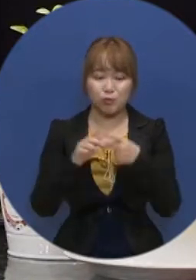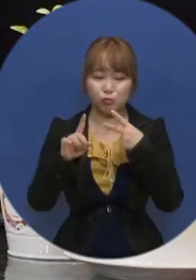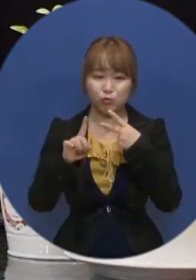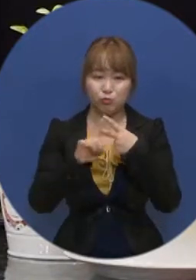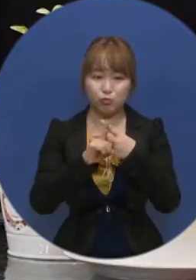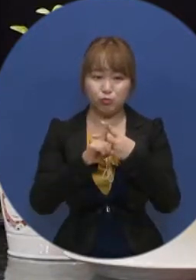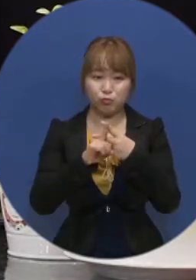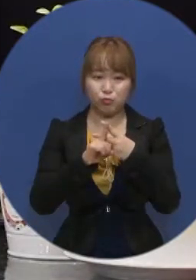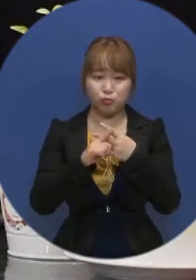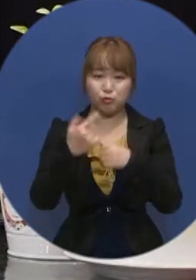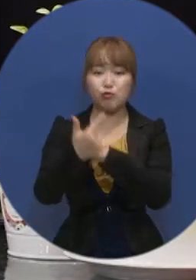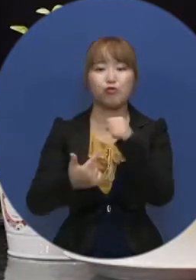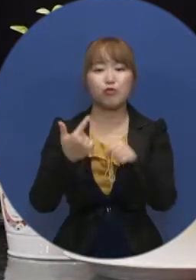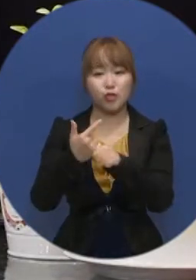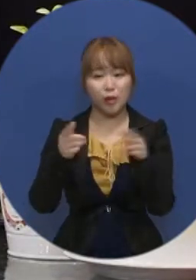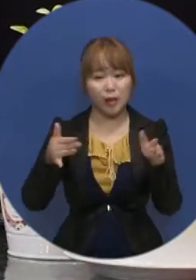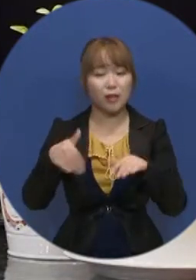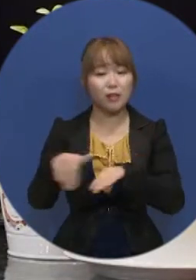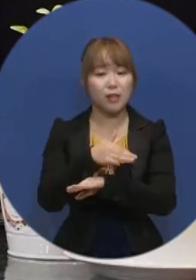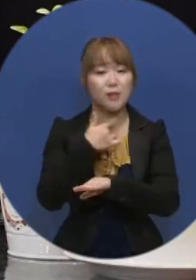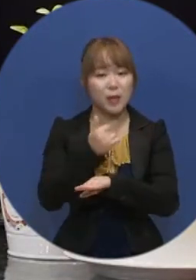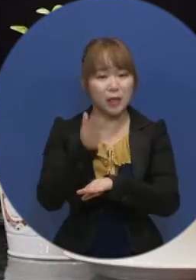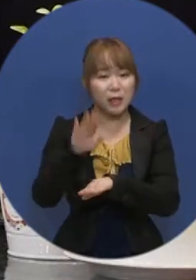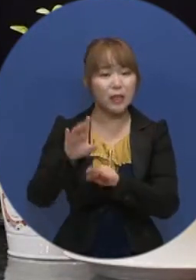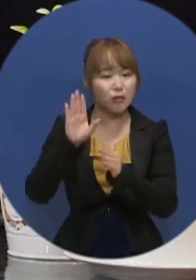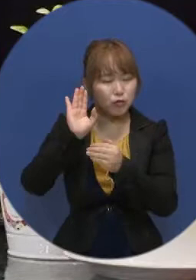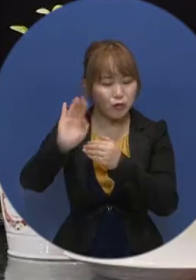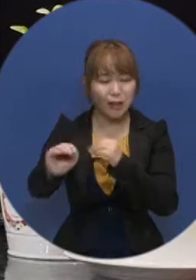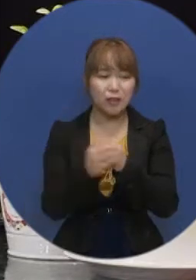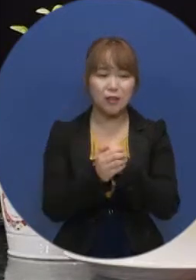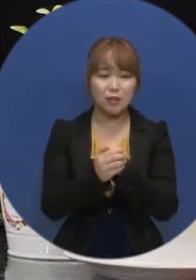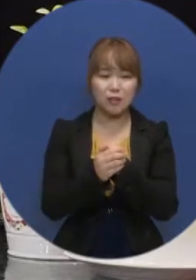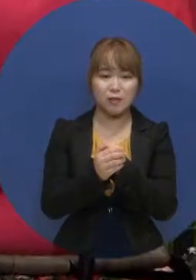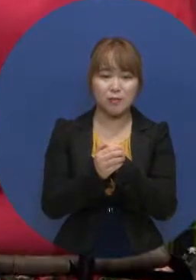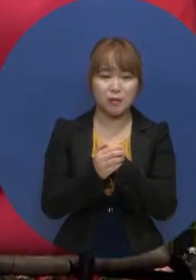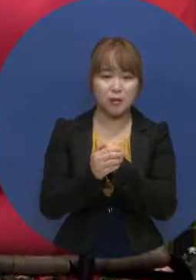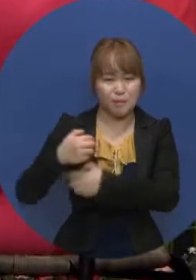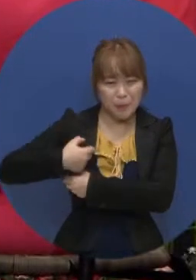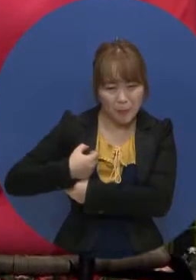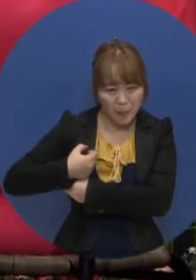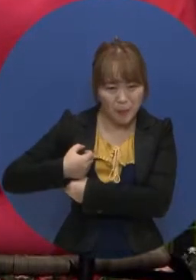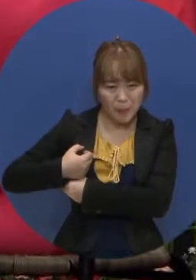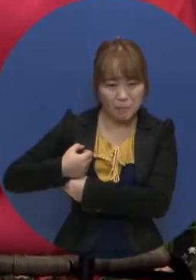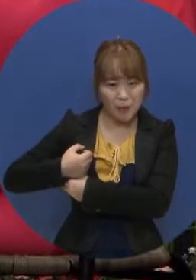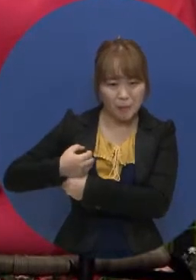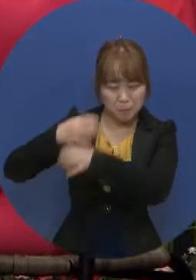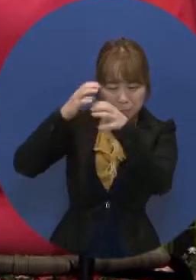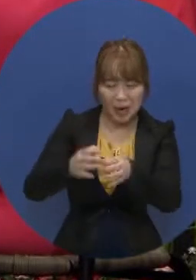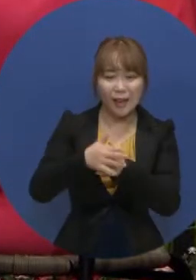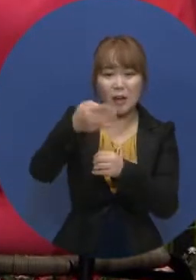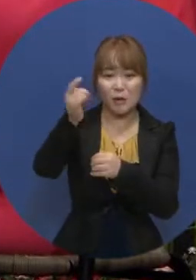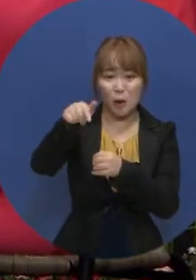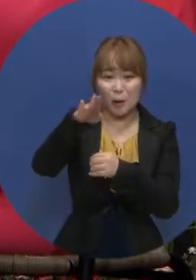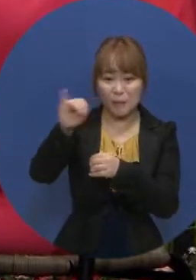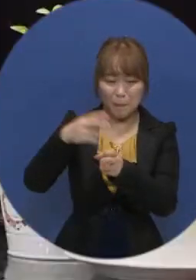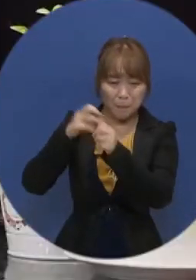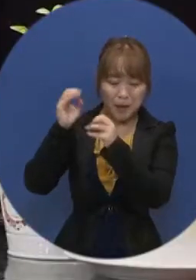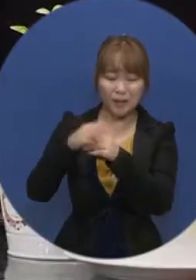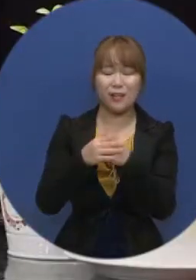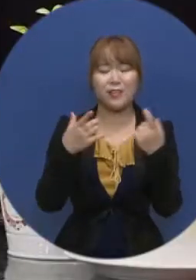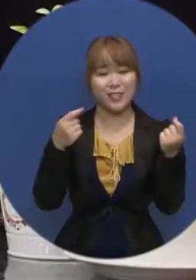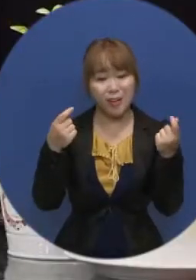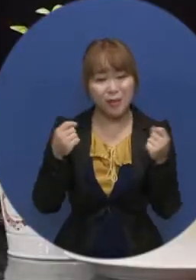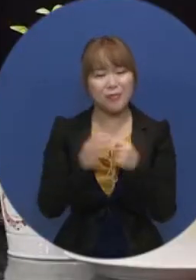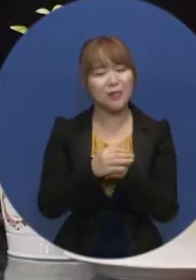중학교 6년제 다녔는데, 그 네네. 후는 럭비를 했습니다. 그래서 그런 사고력 때문에